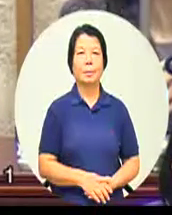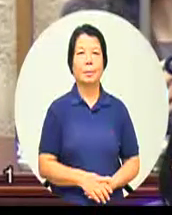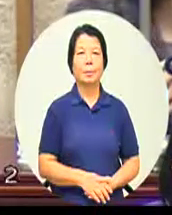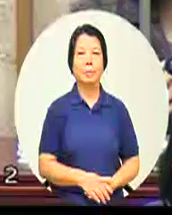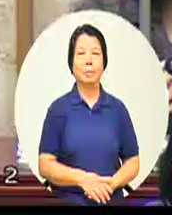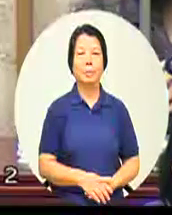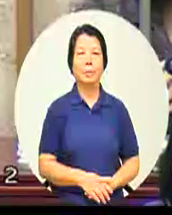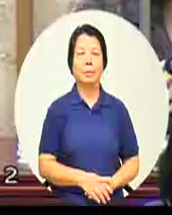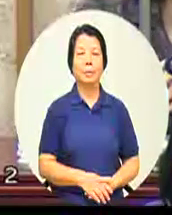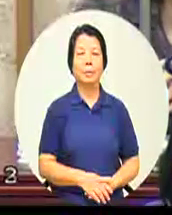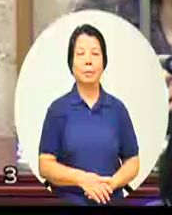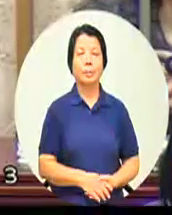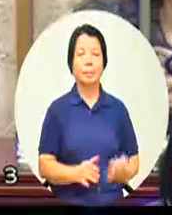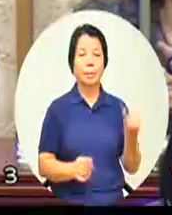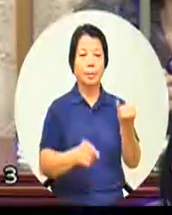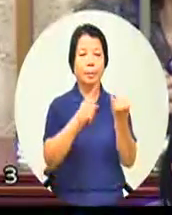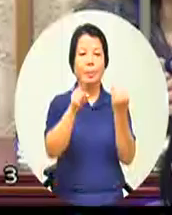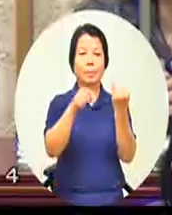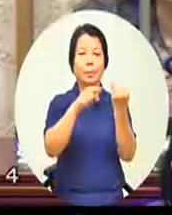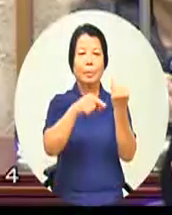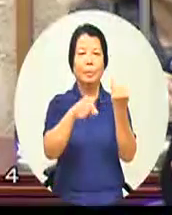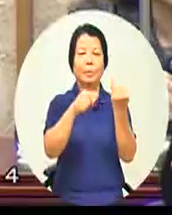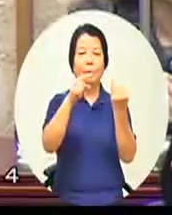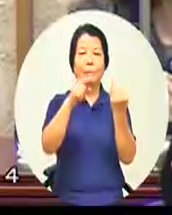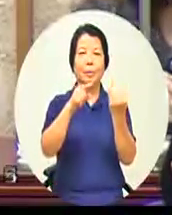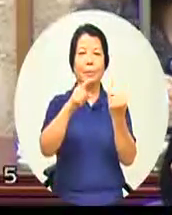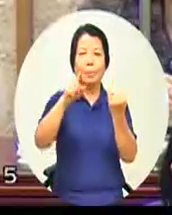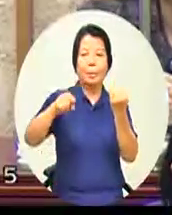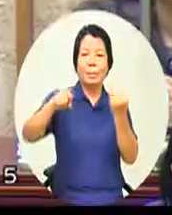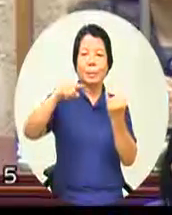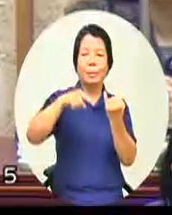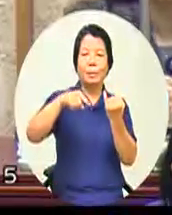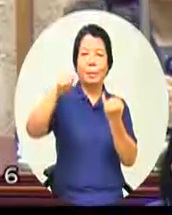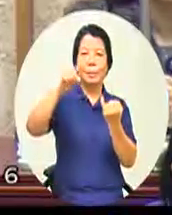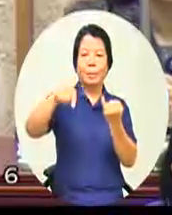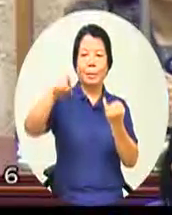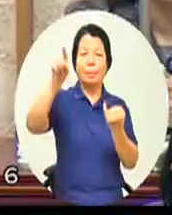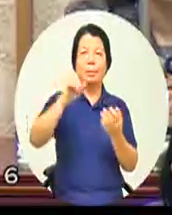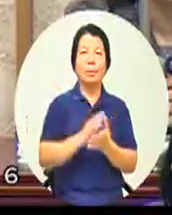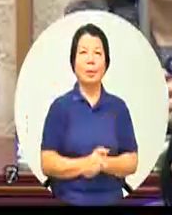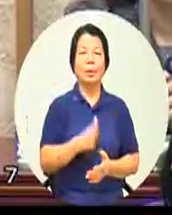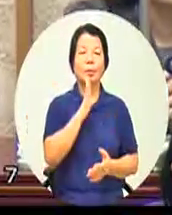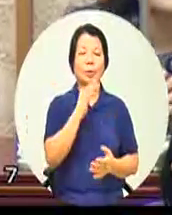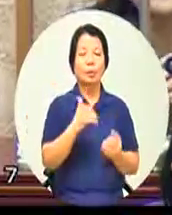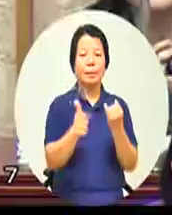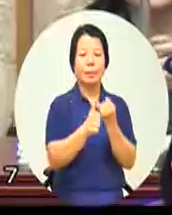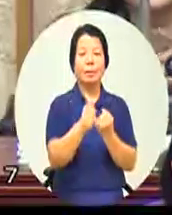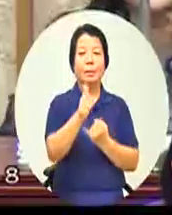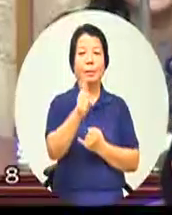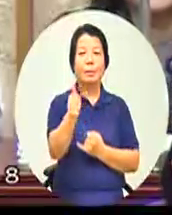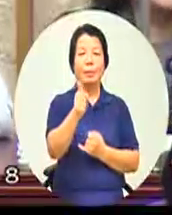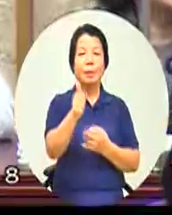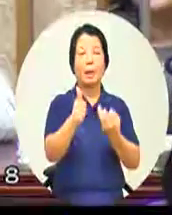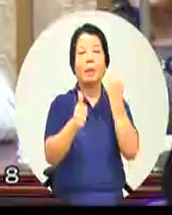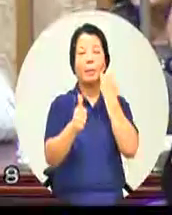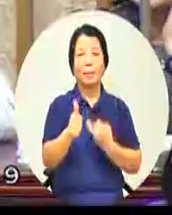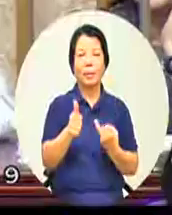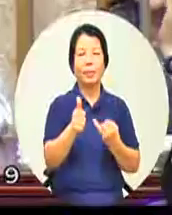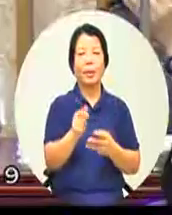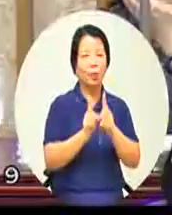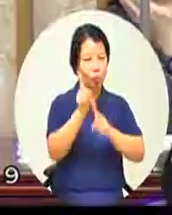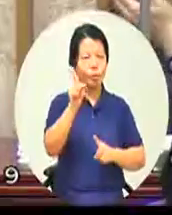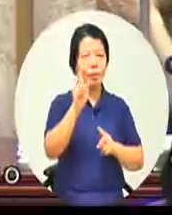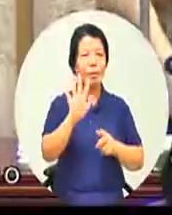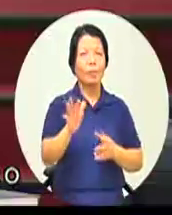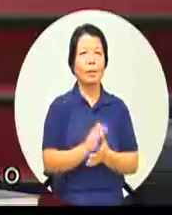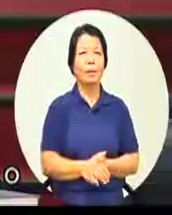哇，啊、你说当作将哇？ 先生的 昂才秀嘛，这哥啊，台湾的产的阿哥，老